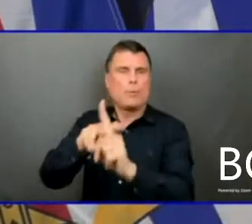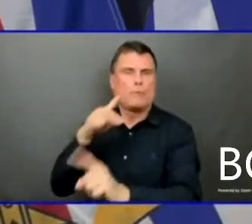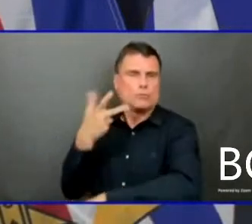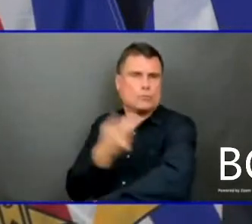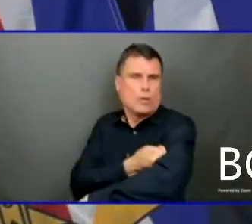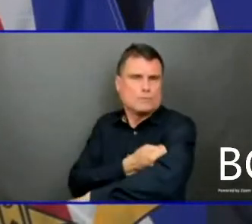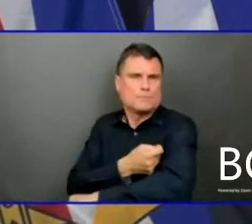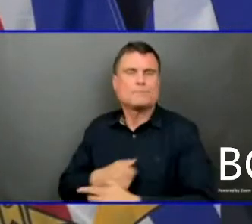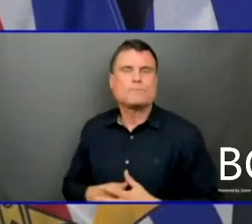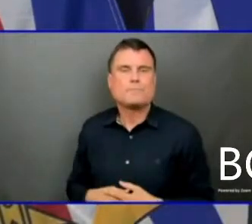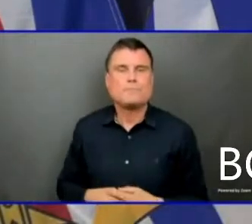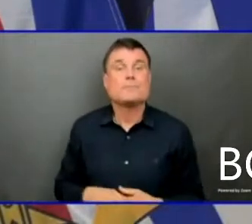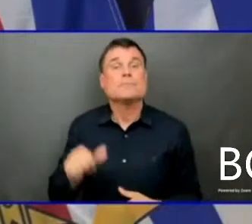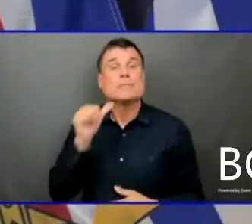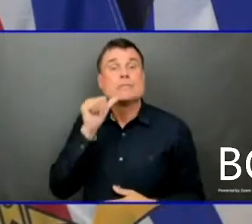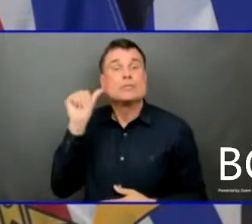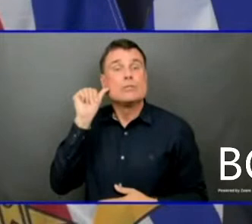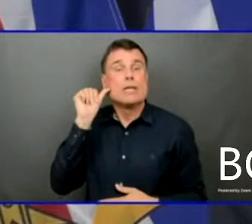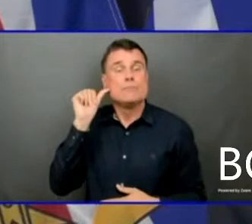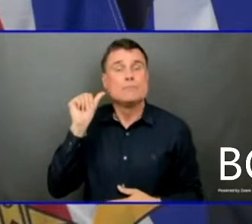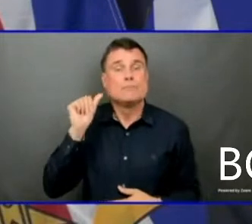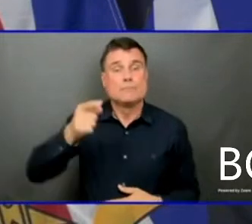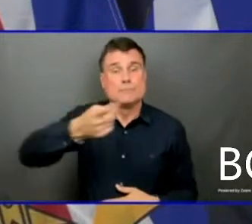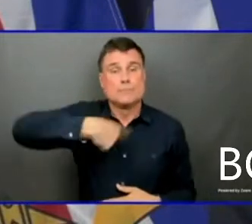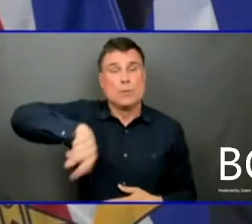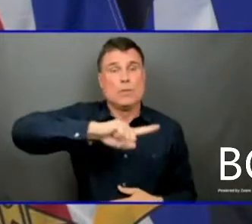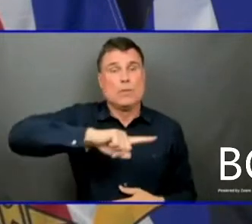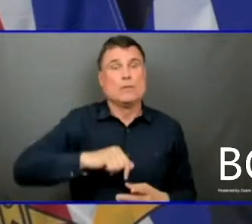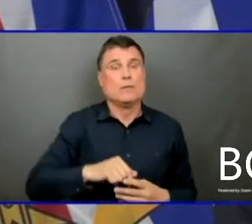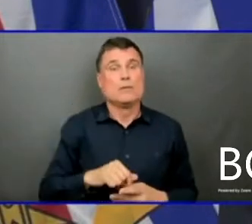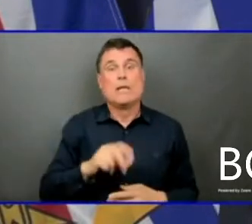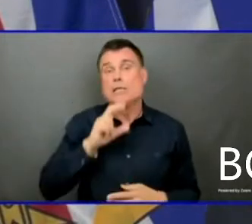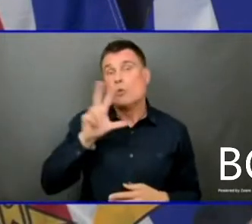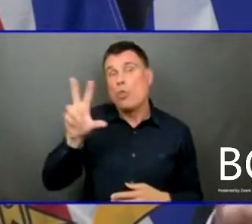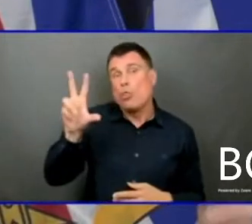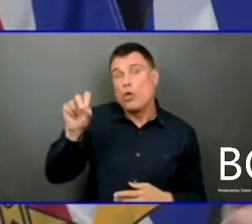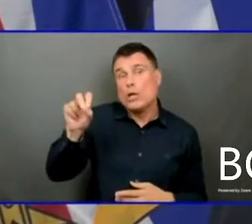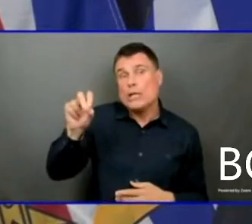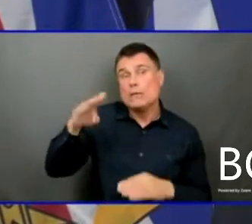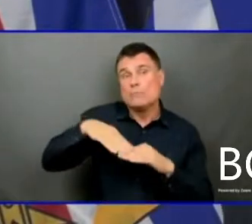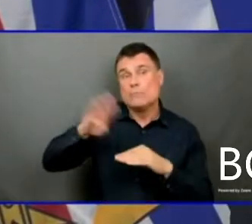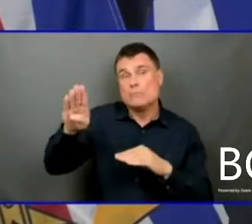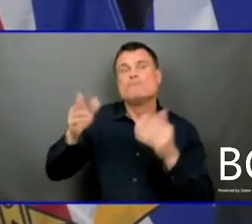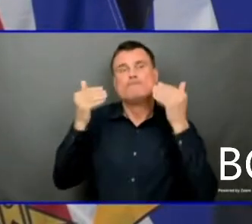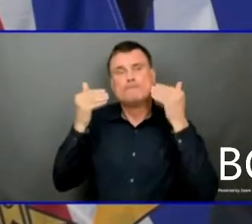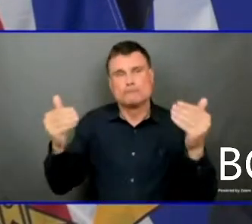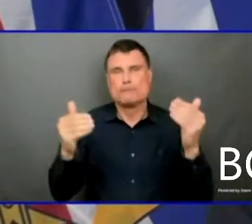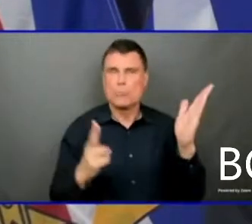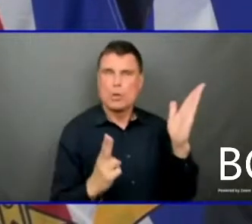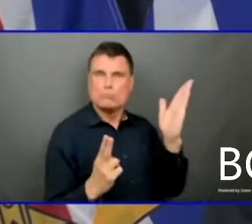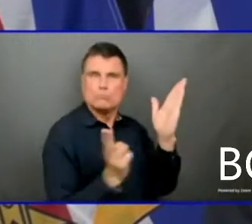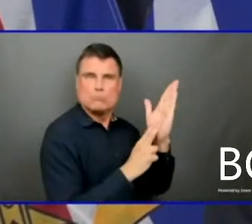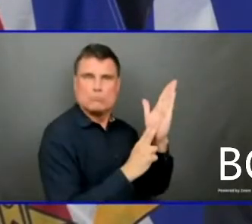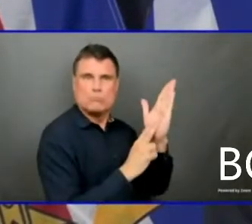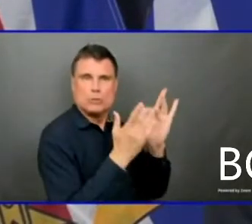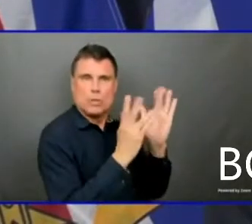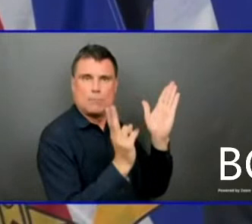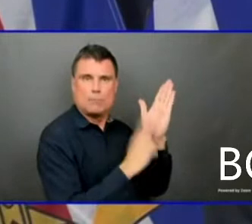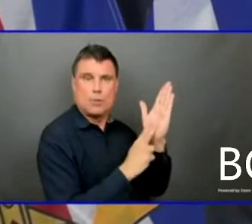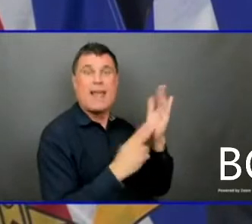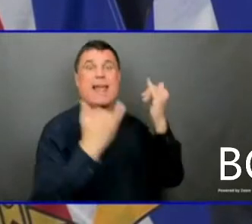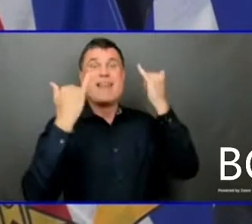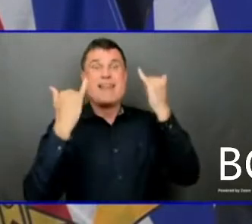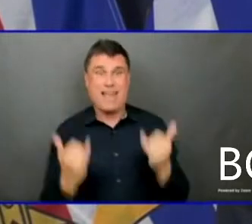注册了，只是呢，他说40岁到44岁最近开始预约了，接受预